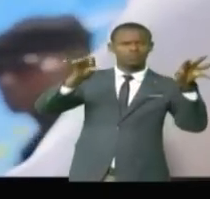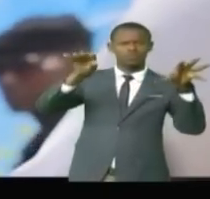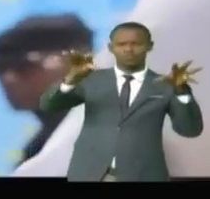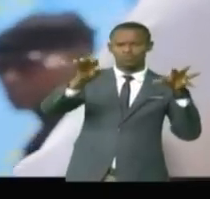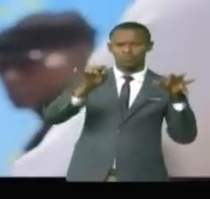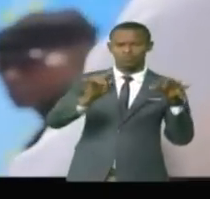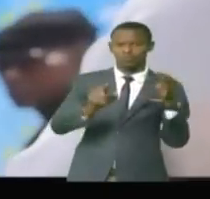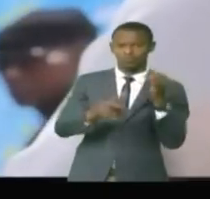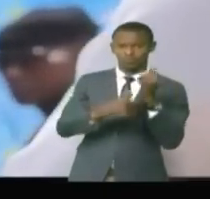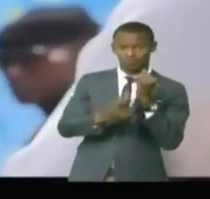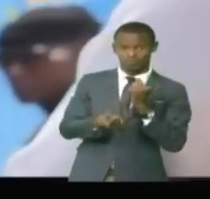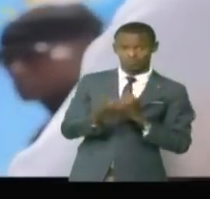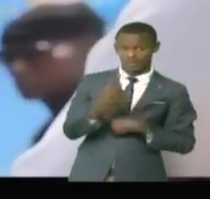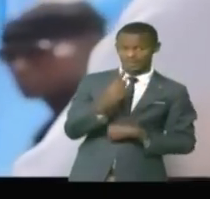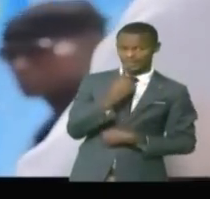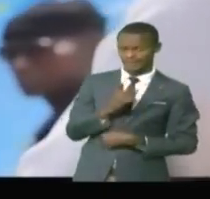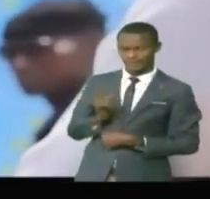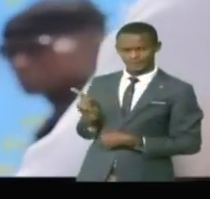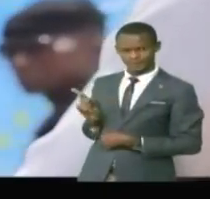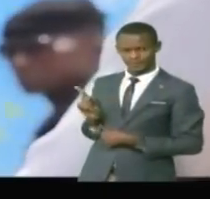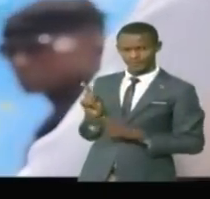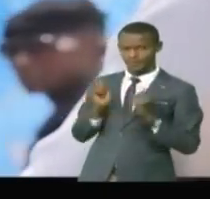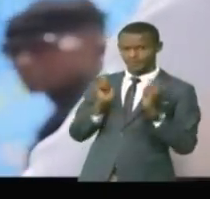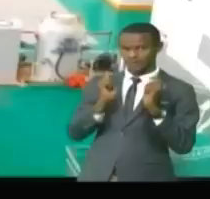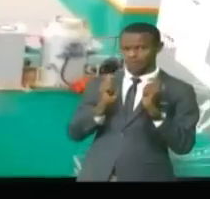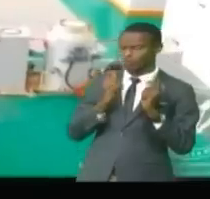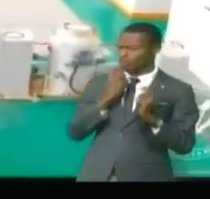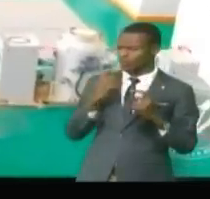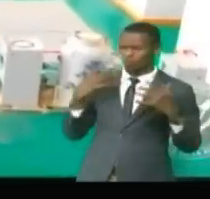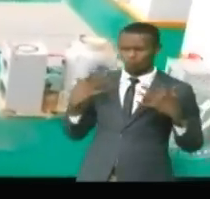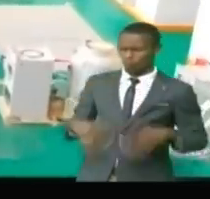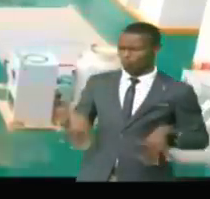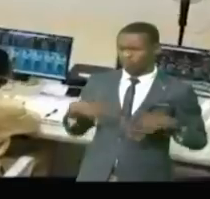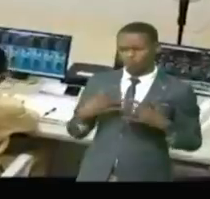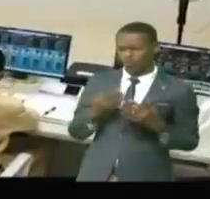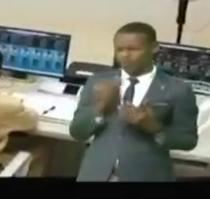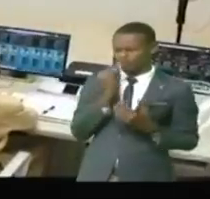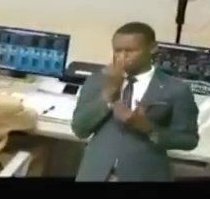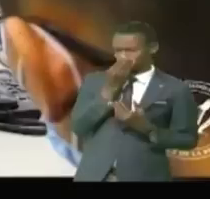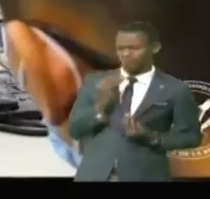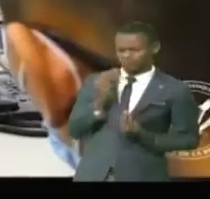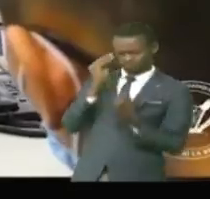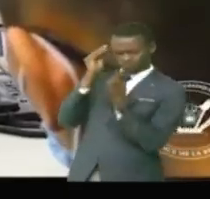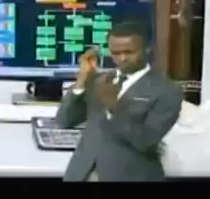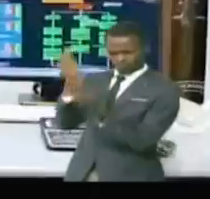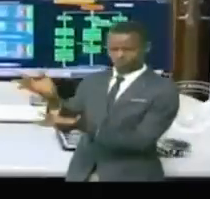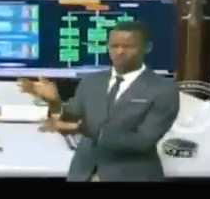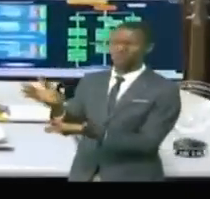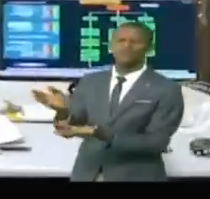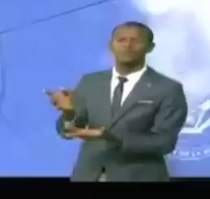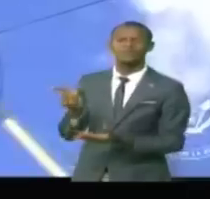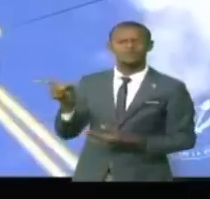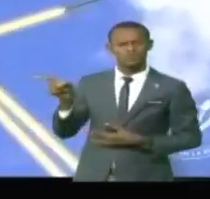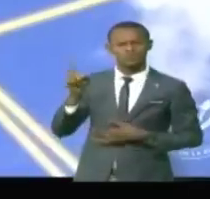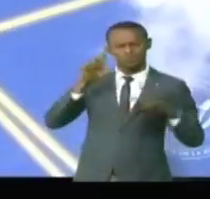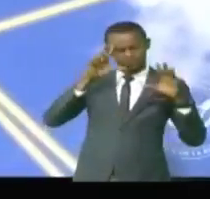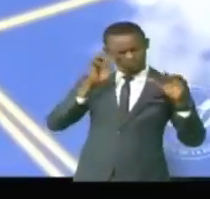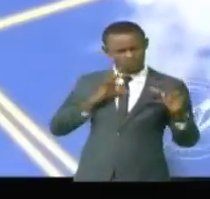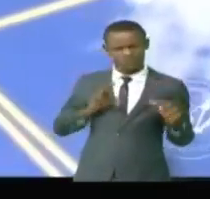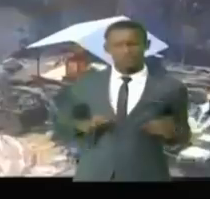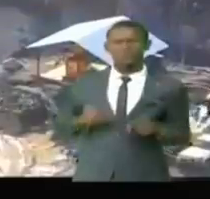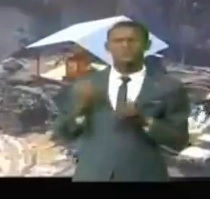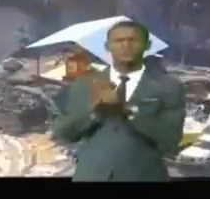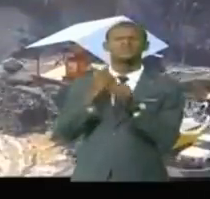tant que président de la République, on ne fait que lui jeter les fleurs. Le barrage représente aussi une réponse aux besoins